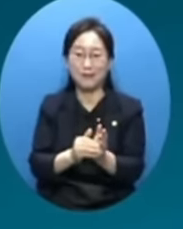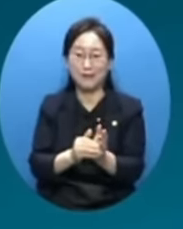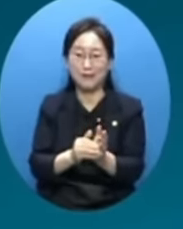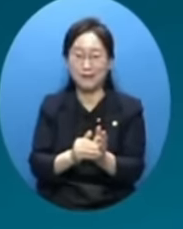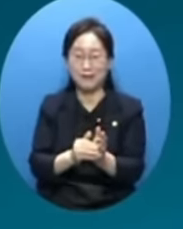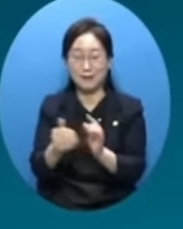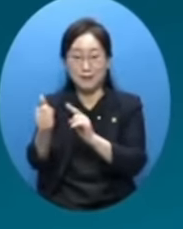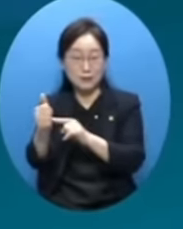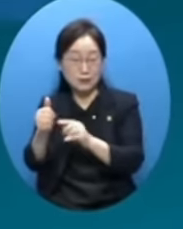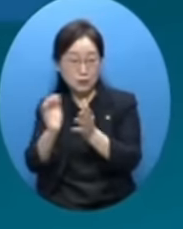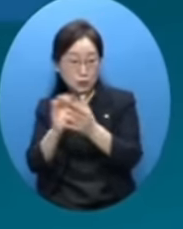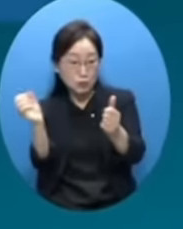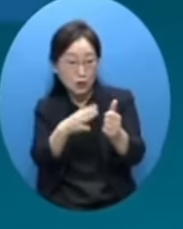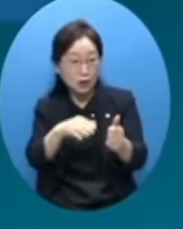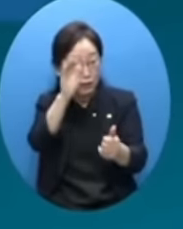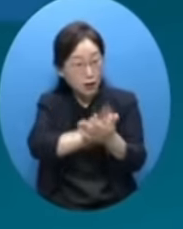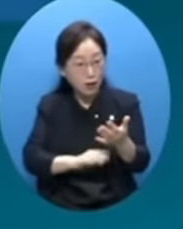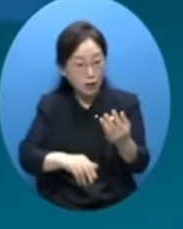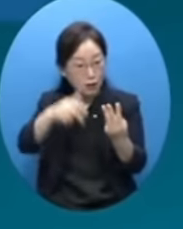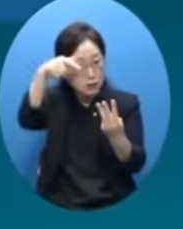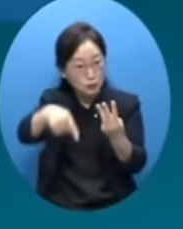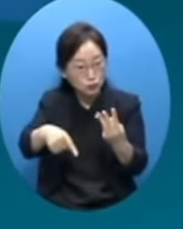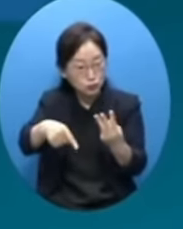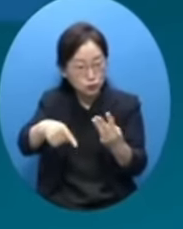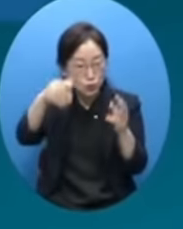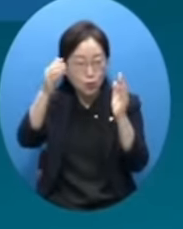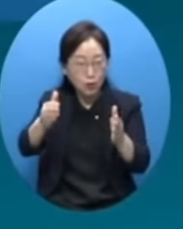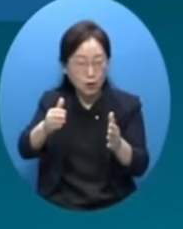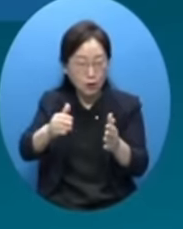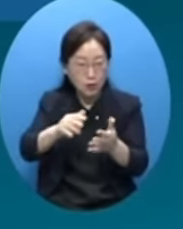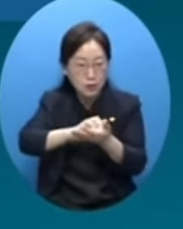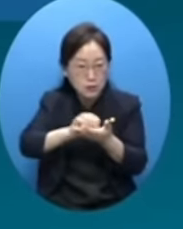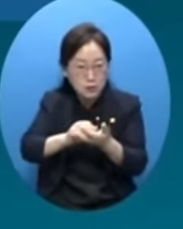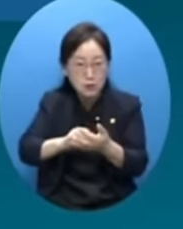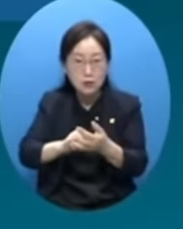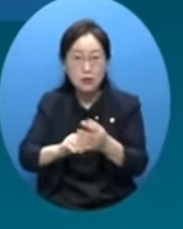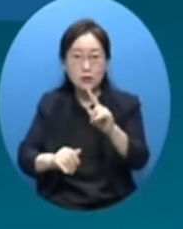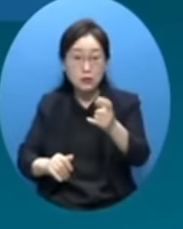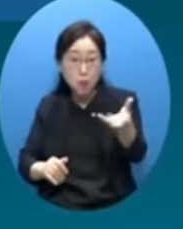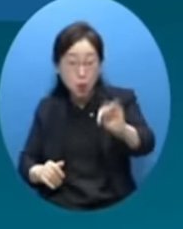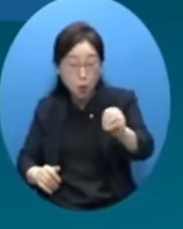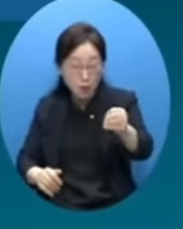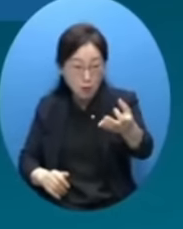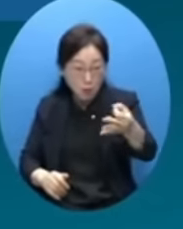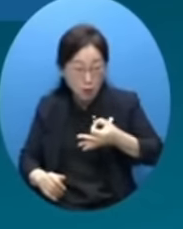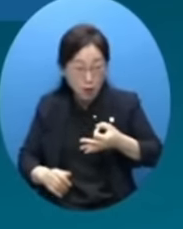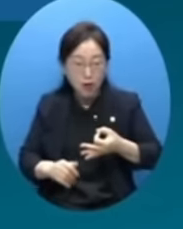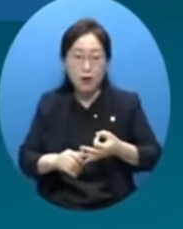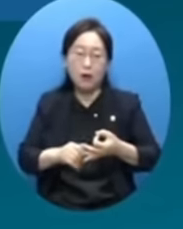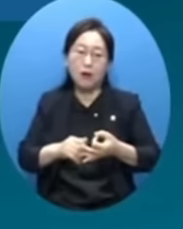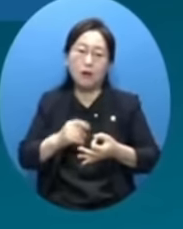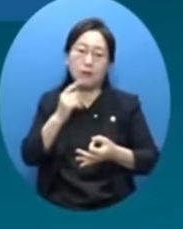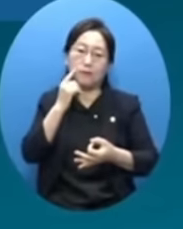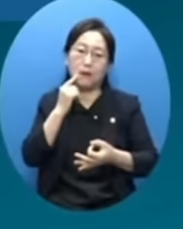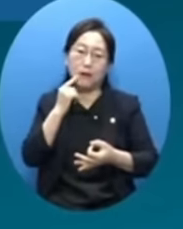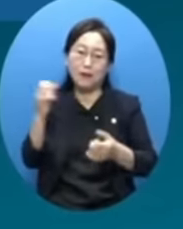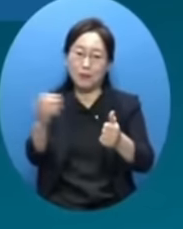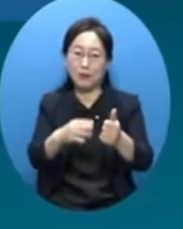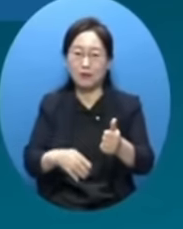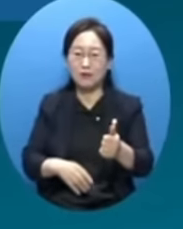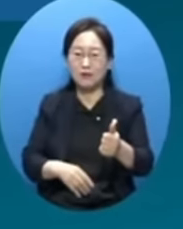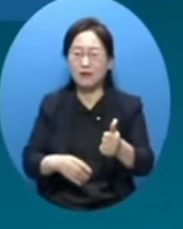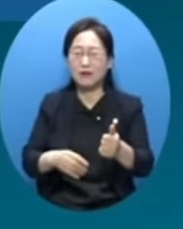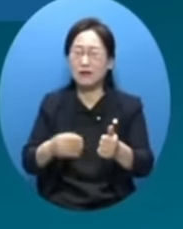그러니까 친구가 말합니다. 그럼 3주 만에 15억이 생겼네. 참 부럽다. 근데 그 친구가 15억이 3주